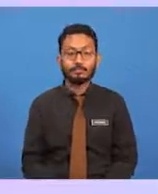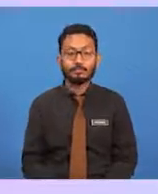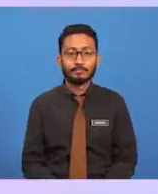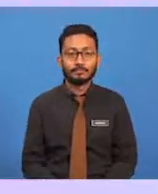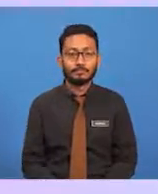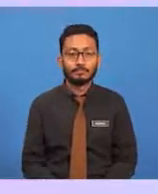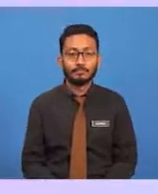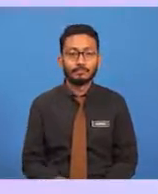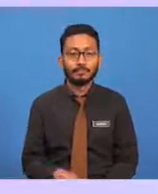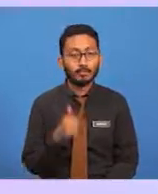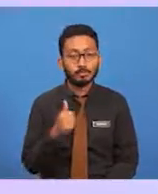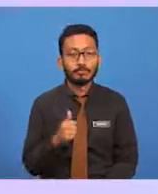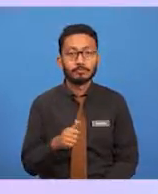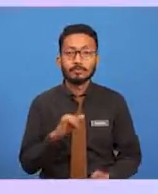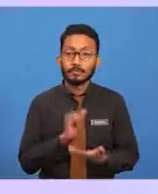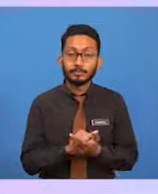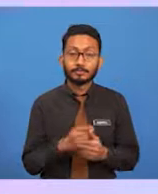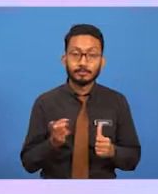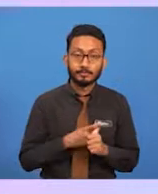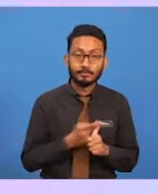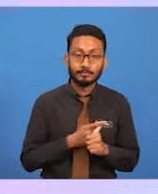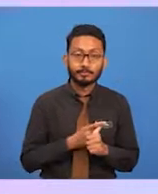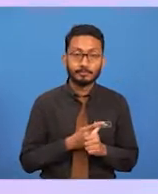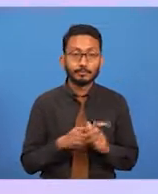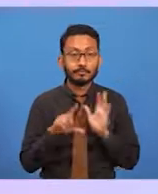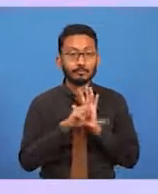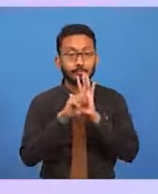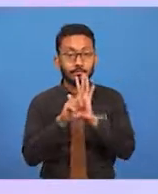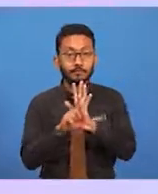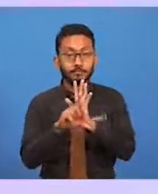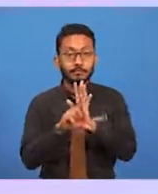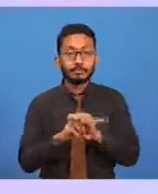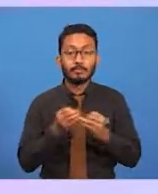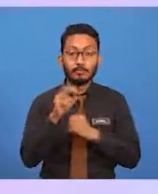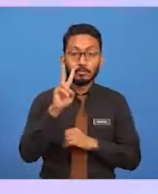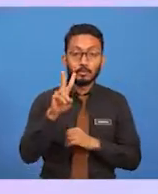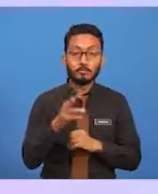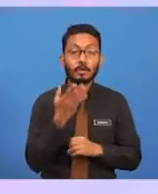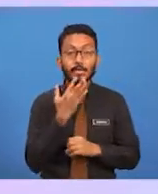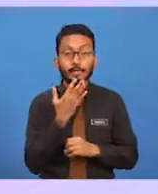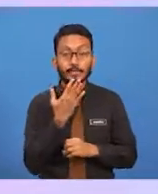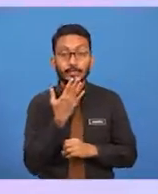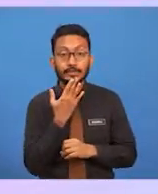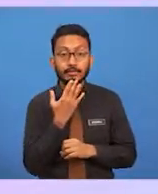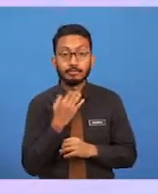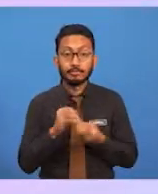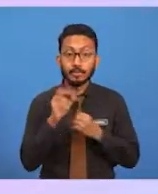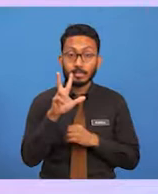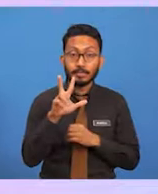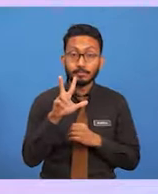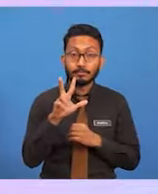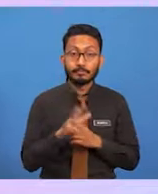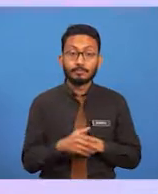iaitu yang pertama ialah logo, kedua warna, ketiga